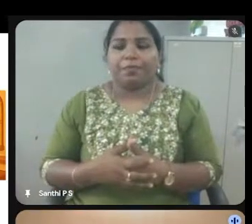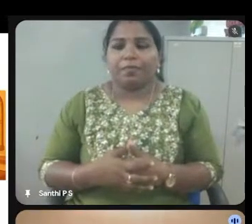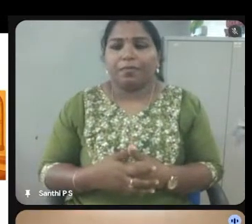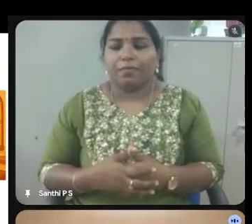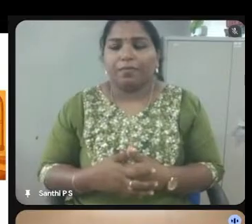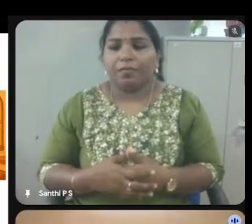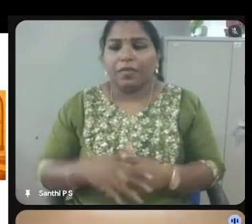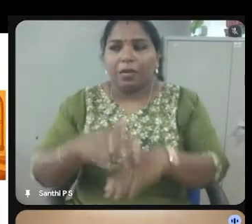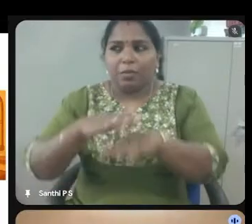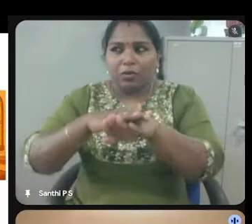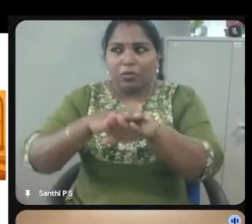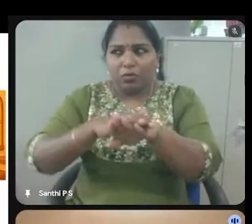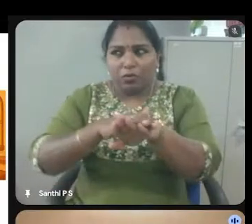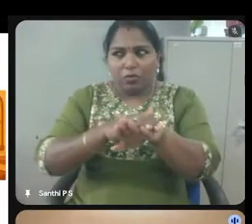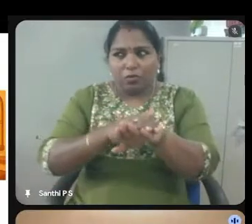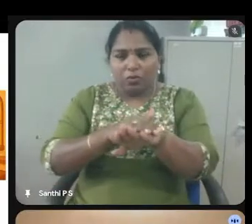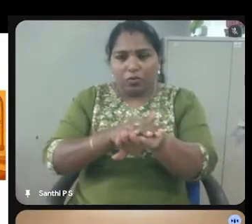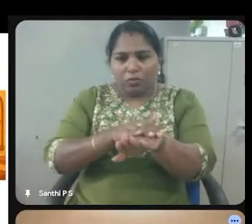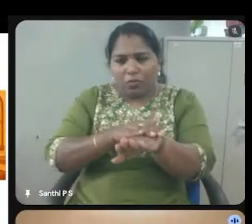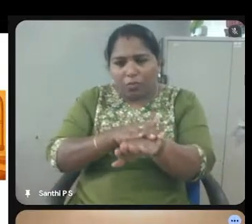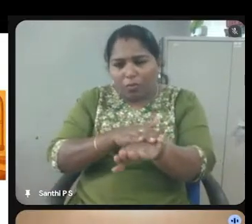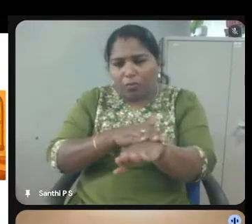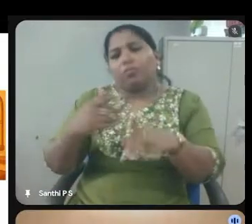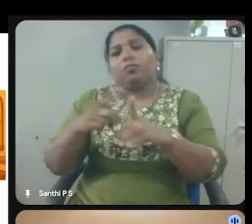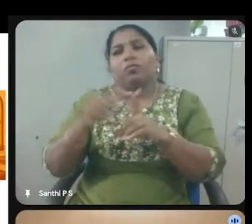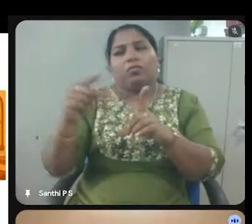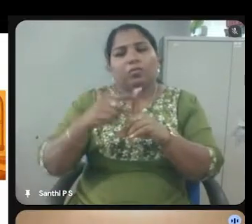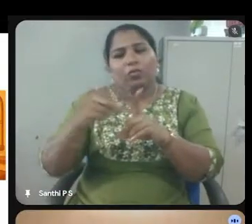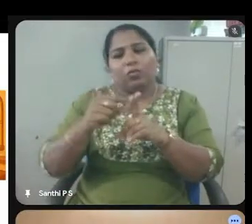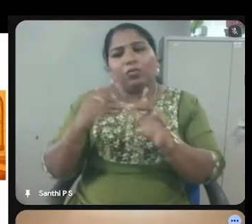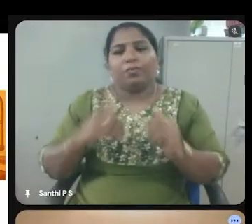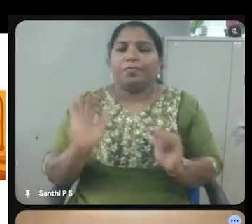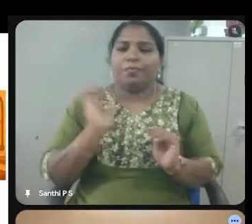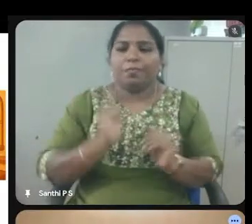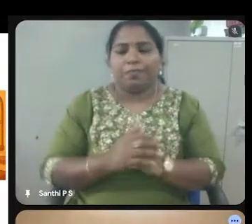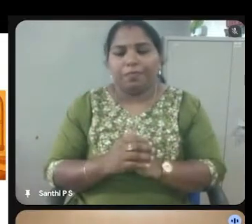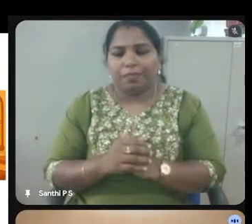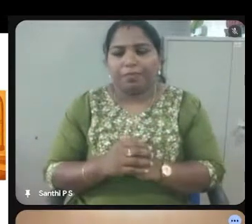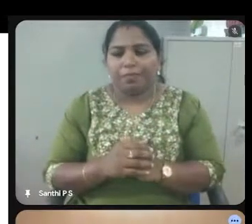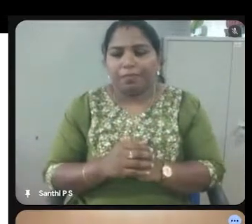പതുക്കെ നമുക്കത് ശീലിച്ച് വരാവുന്ന ഒരു കാര്യമാണ്. അപ്പം എല്ലാവരും